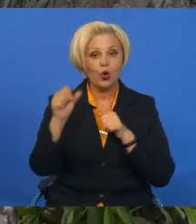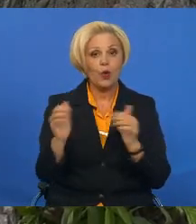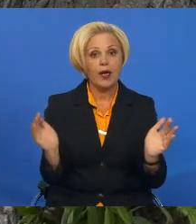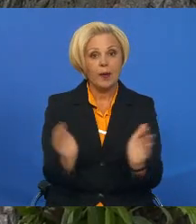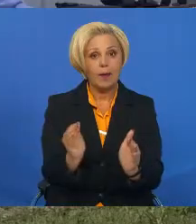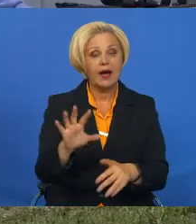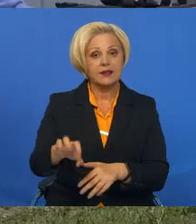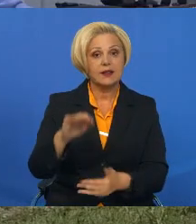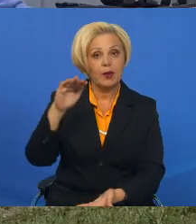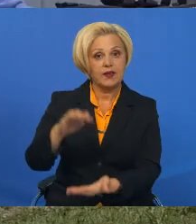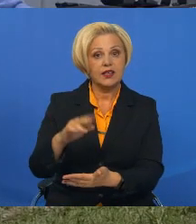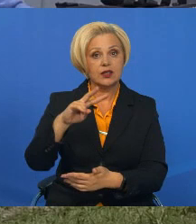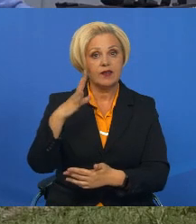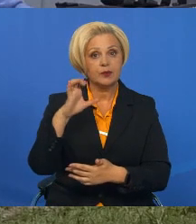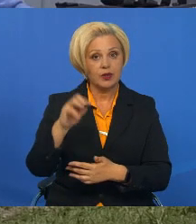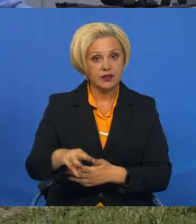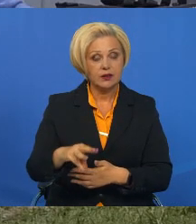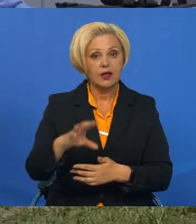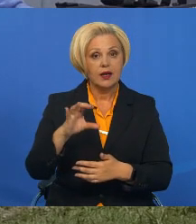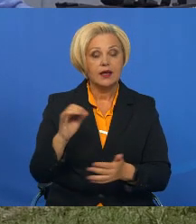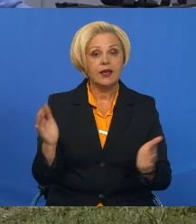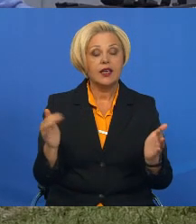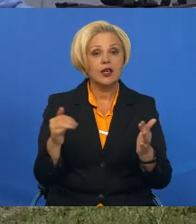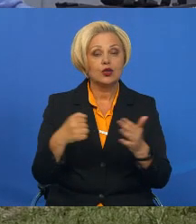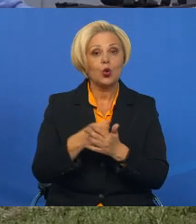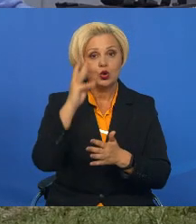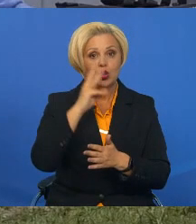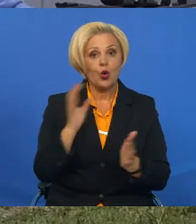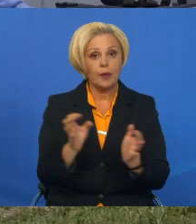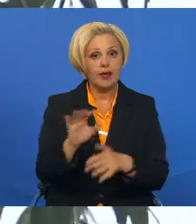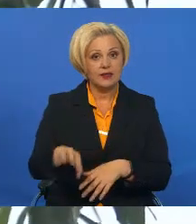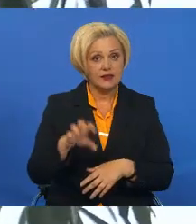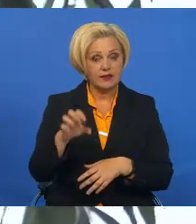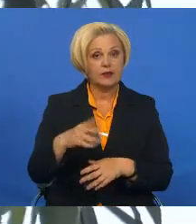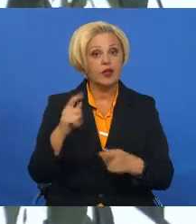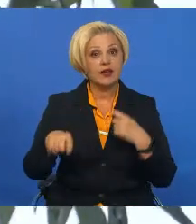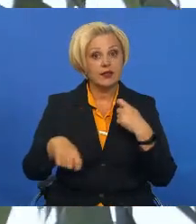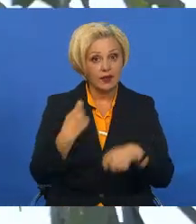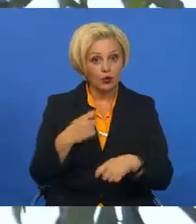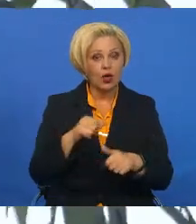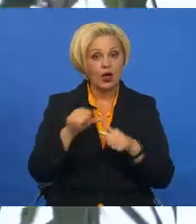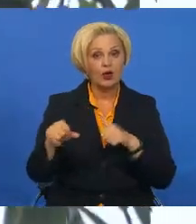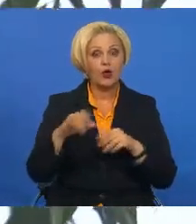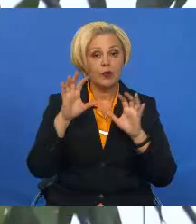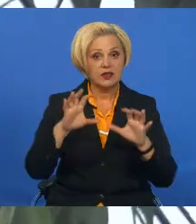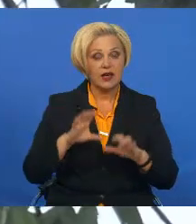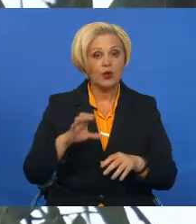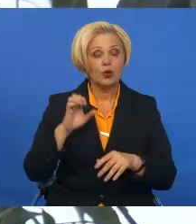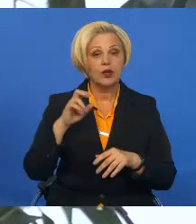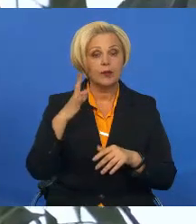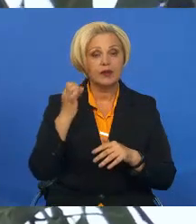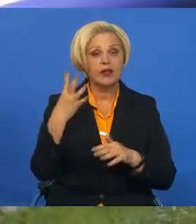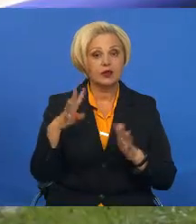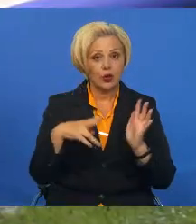дэкаратыўная парода ніжэй за 25 см і шчанюкі да 3 месяцаў. У адваротным выпадку парушальнік паводле артыкула 1547